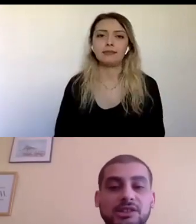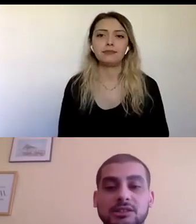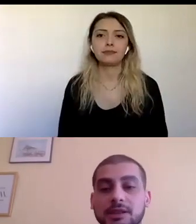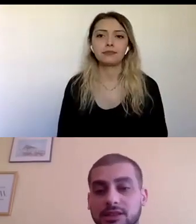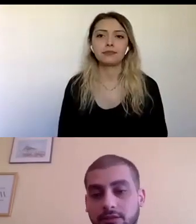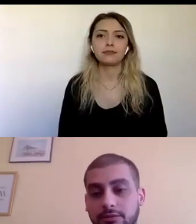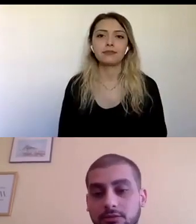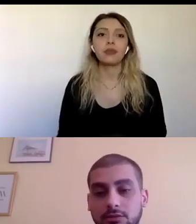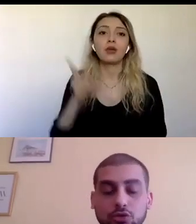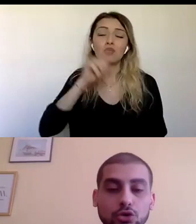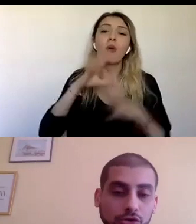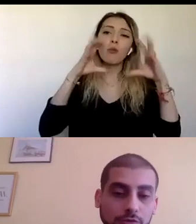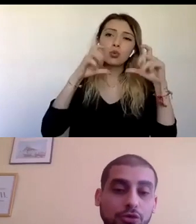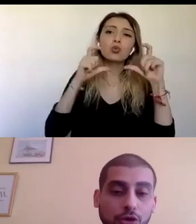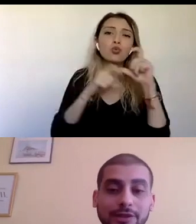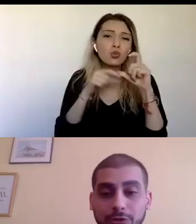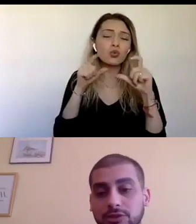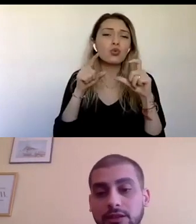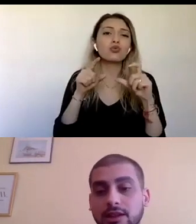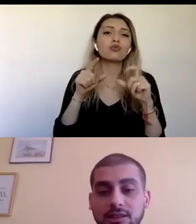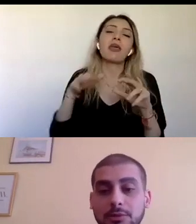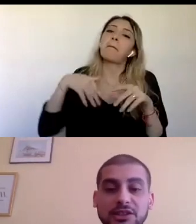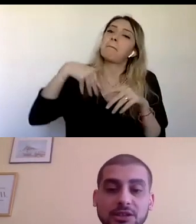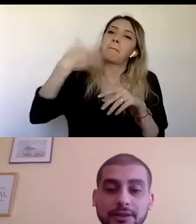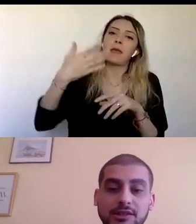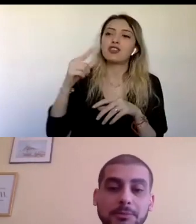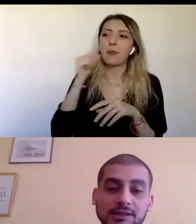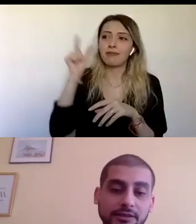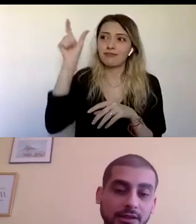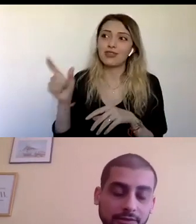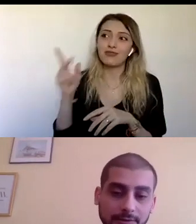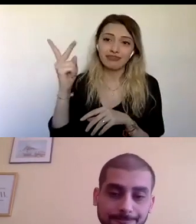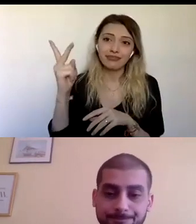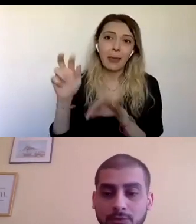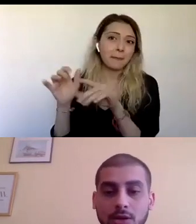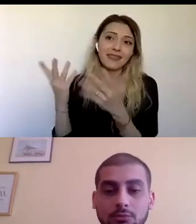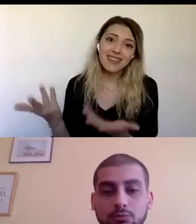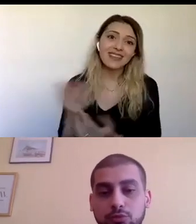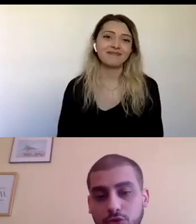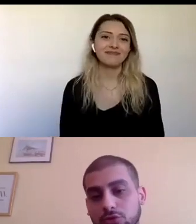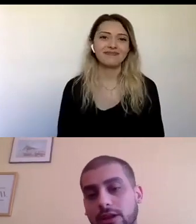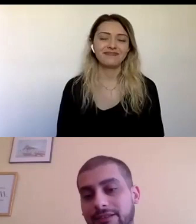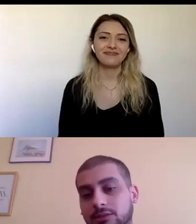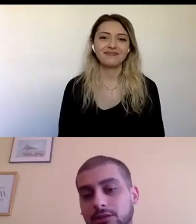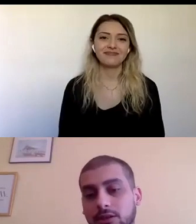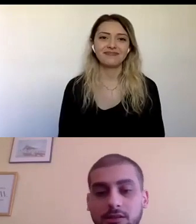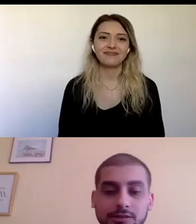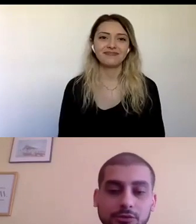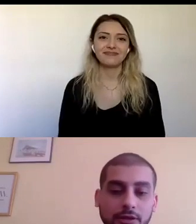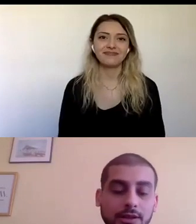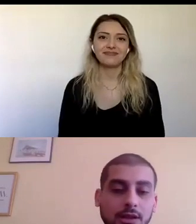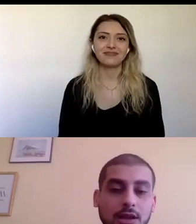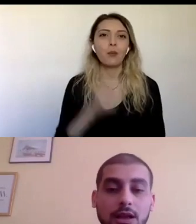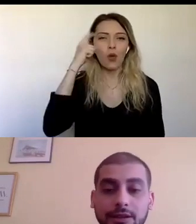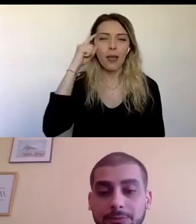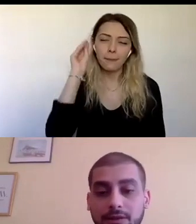aslında bir başkasının bilgisayarıdır. Koyduğunuz bütün özel dosyalar aslında bir başka birisinin bilgisayarındadır. Bunu her zaman aklınızda